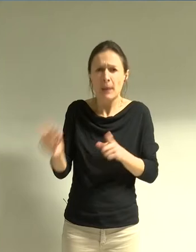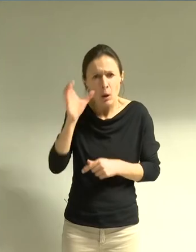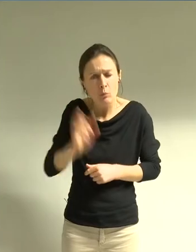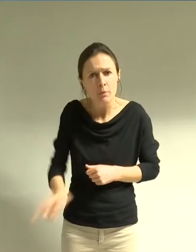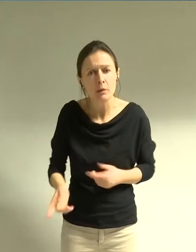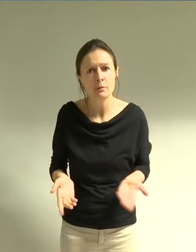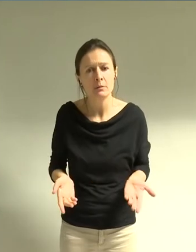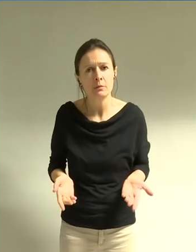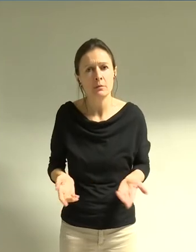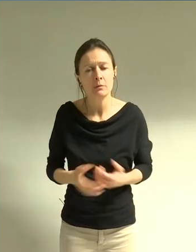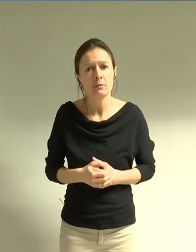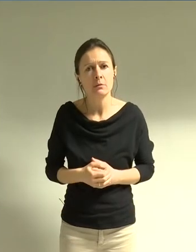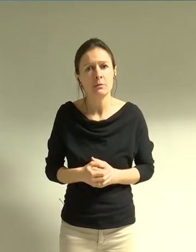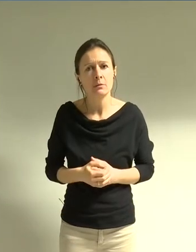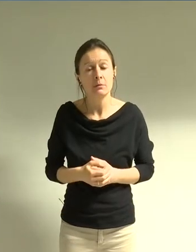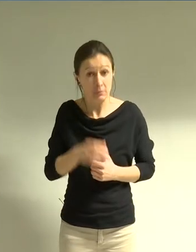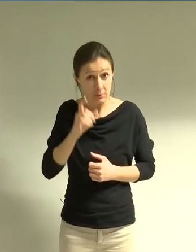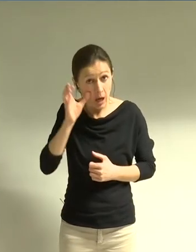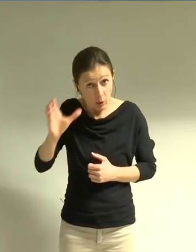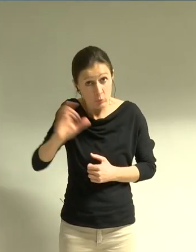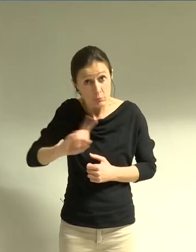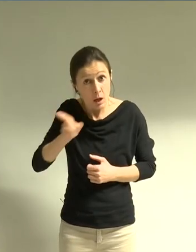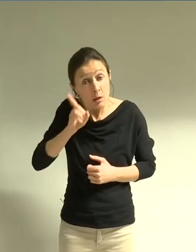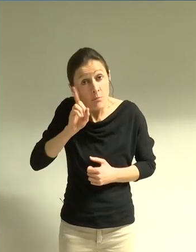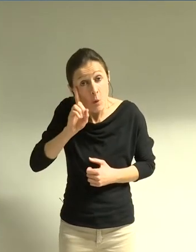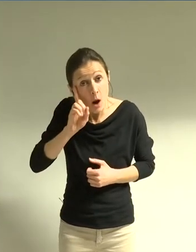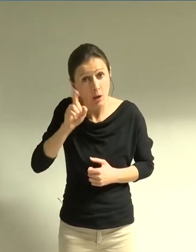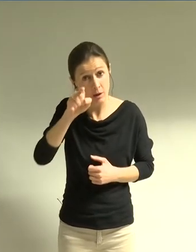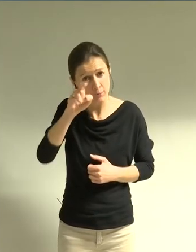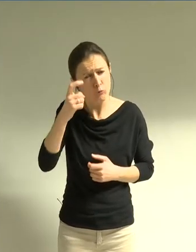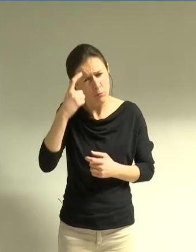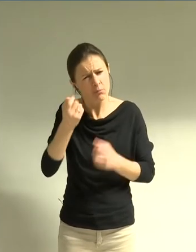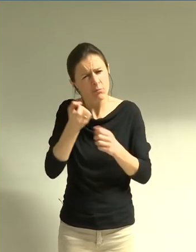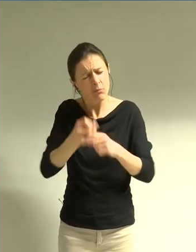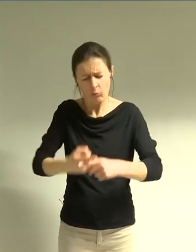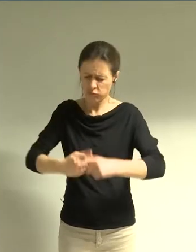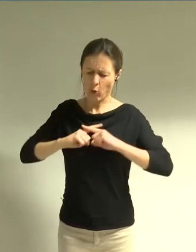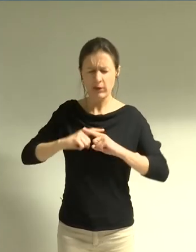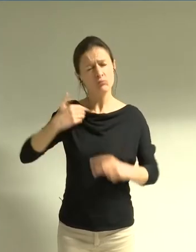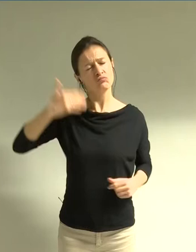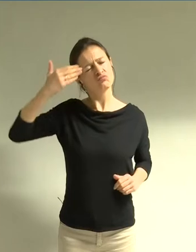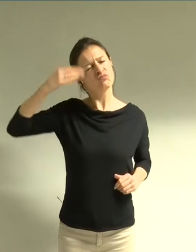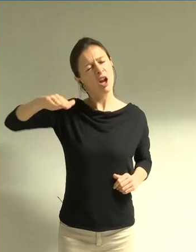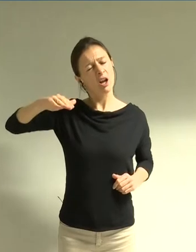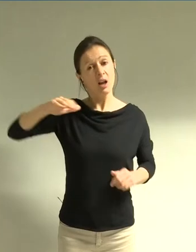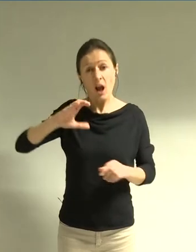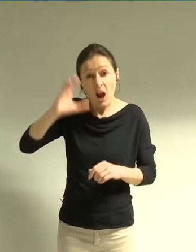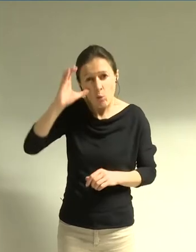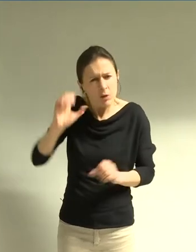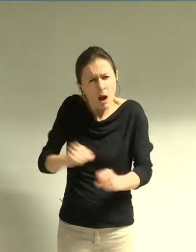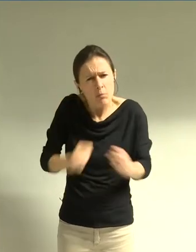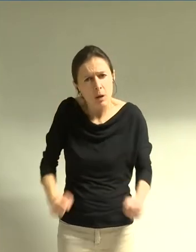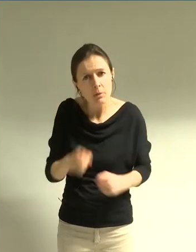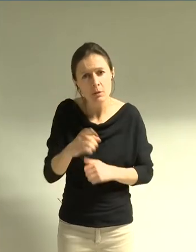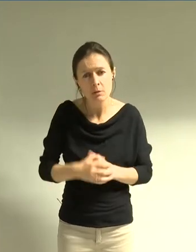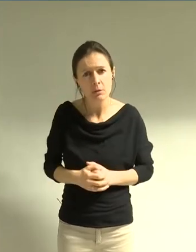tout simplement parce que vous êtes à la fois donc certain de détenir la vérité est incapable d'écouter l'autre qui par